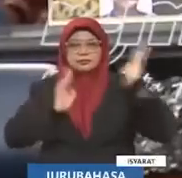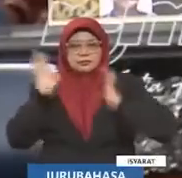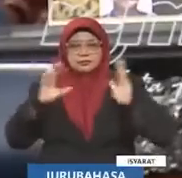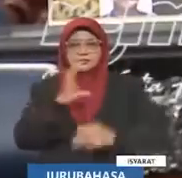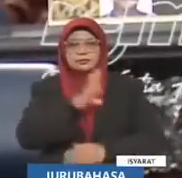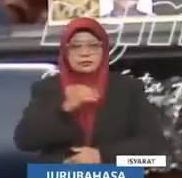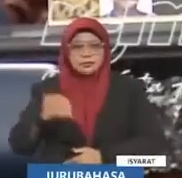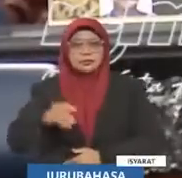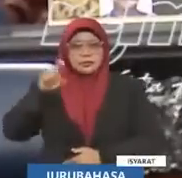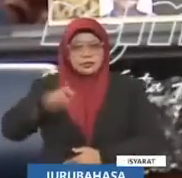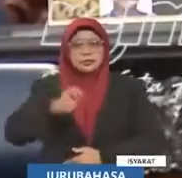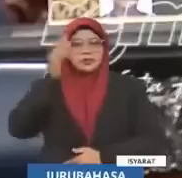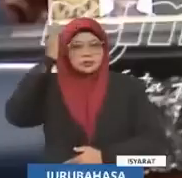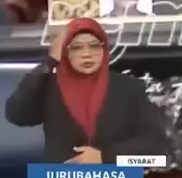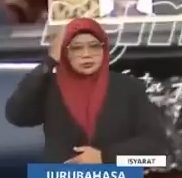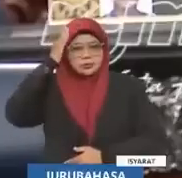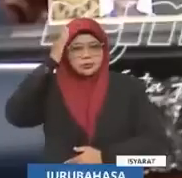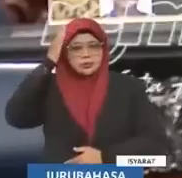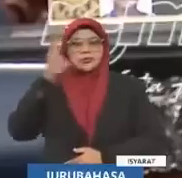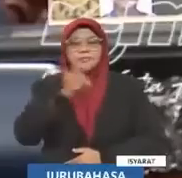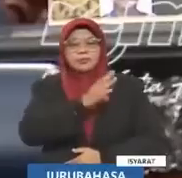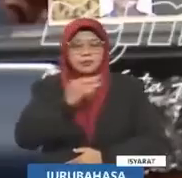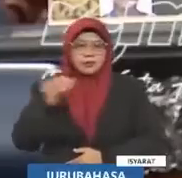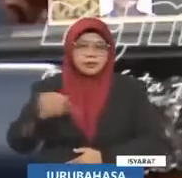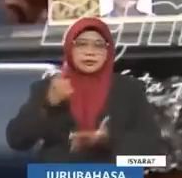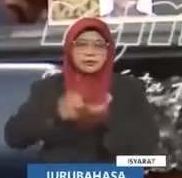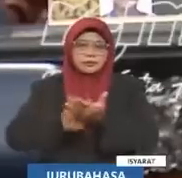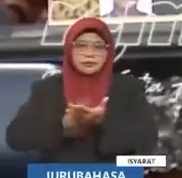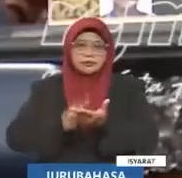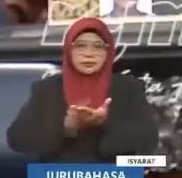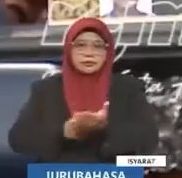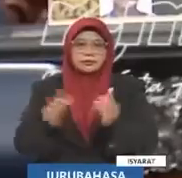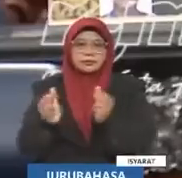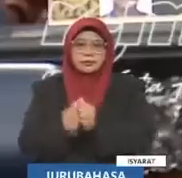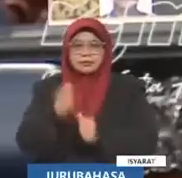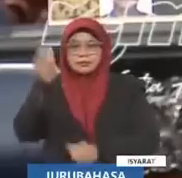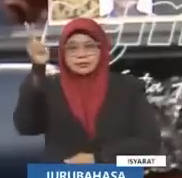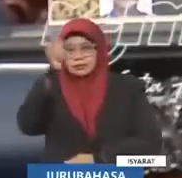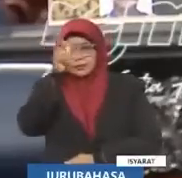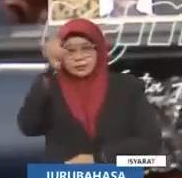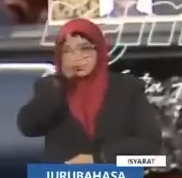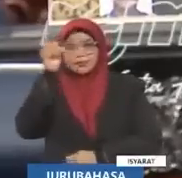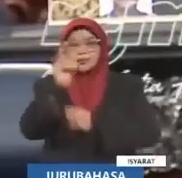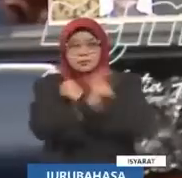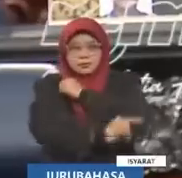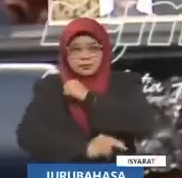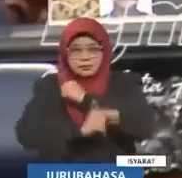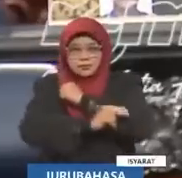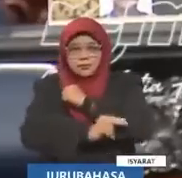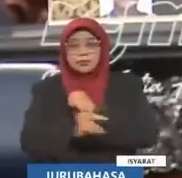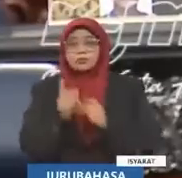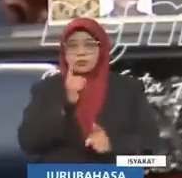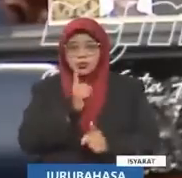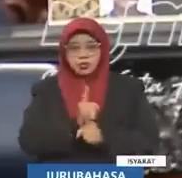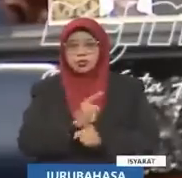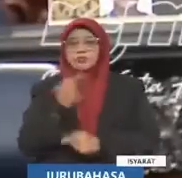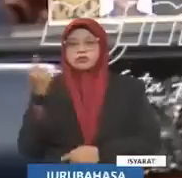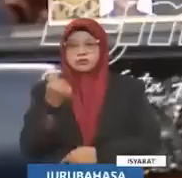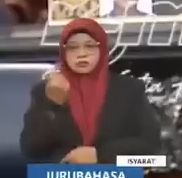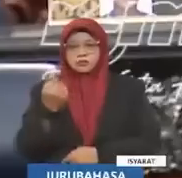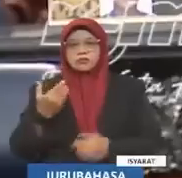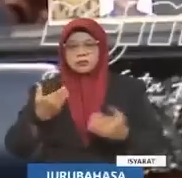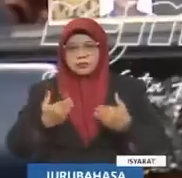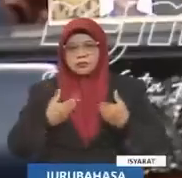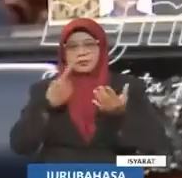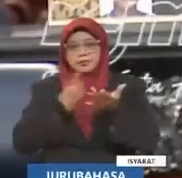produk-produk this dari kemudian berkenaan dengan perbincangan dengan kerajaan negeri kami sentiasa mengadakan